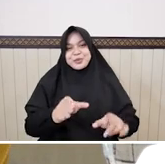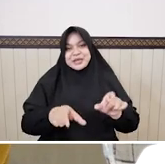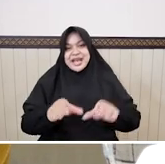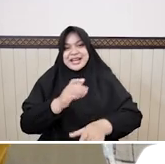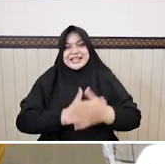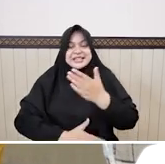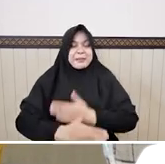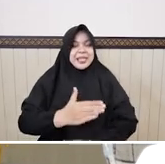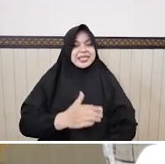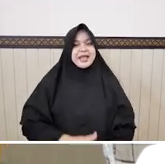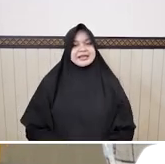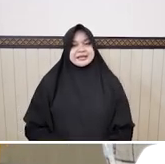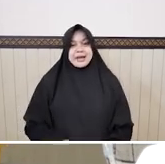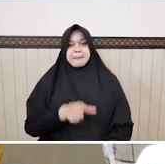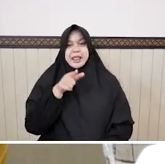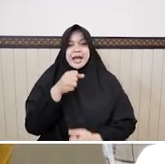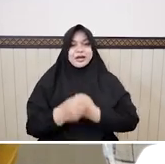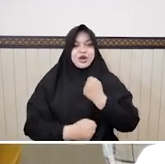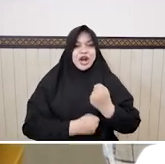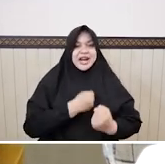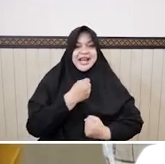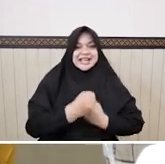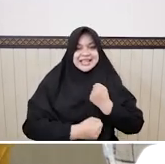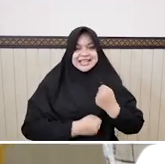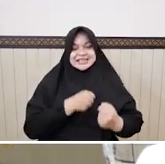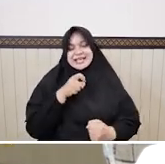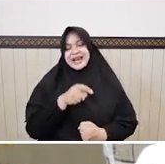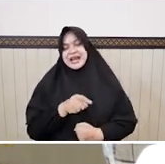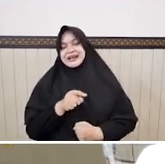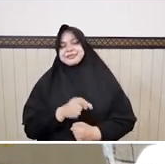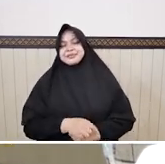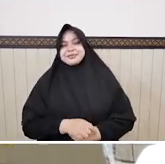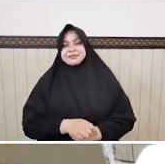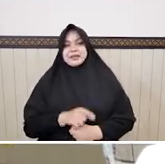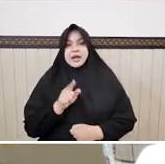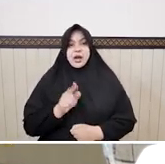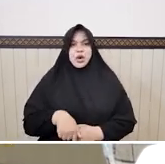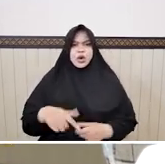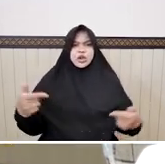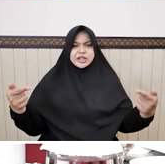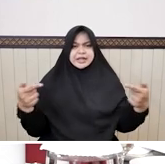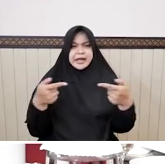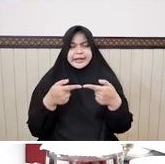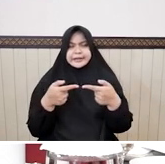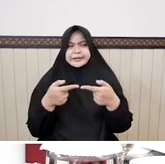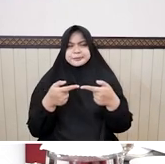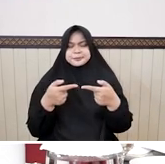disabilitas melakukan aktivitas di sana dan terkait